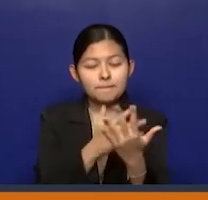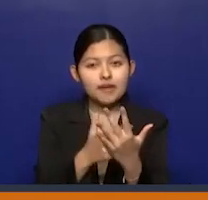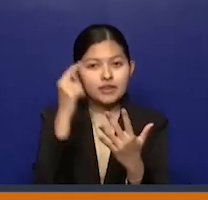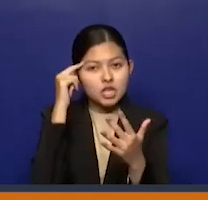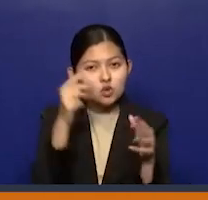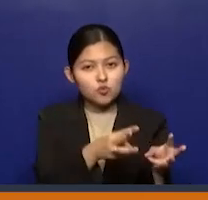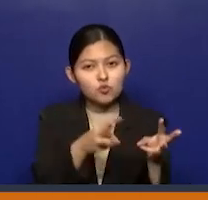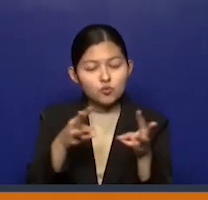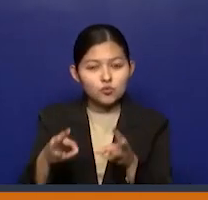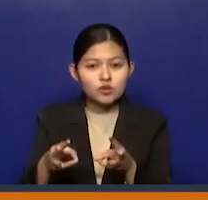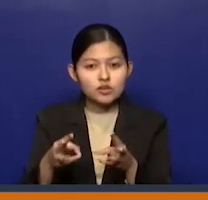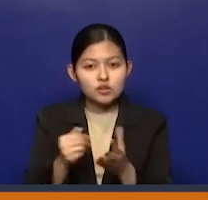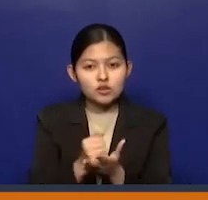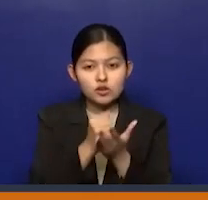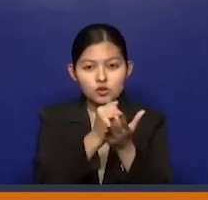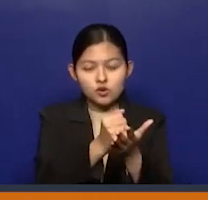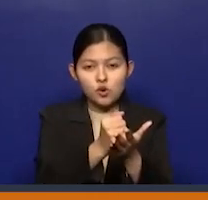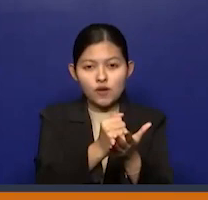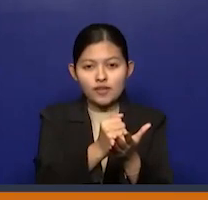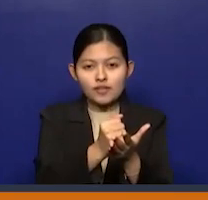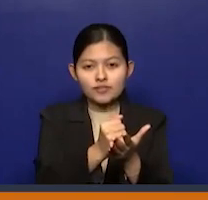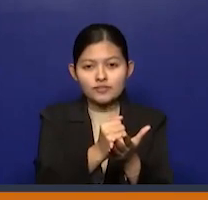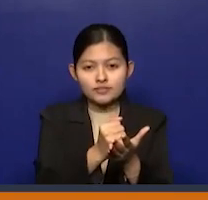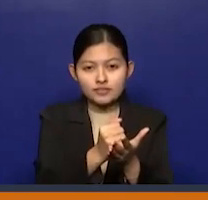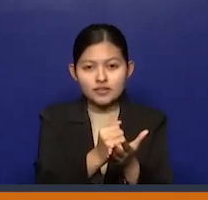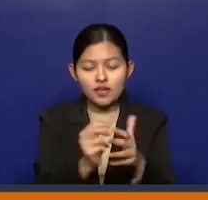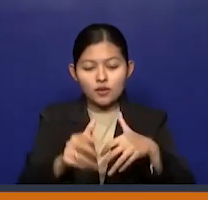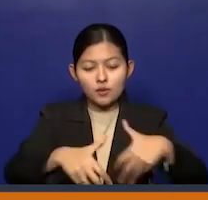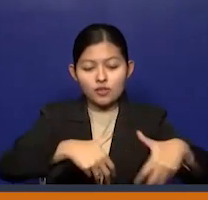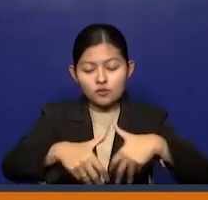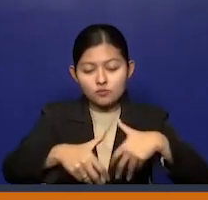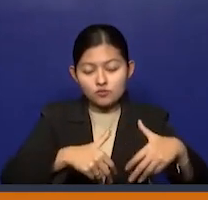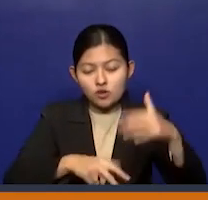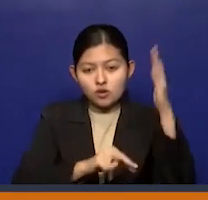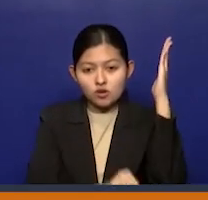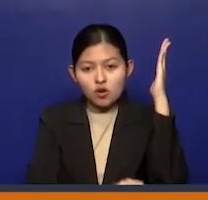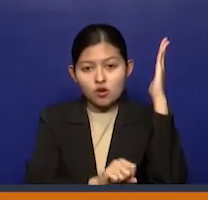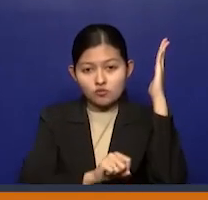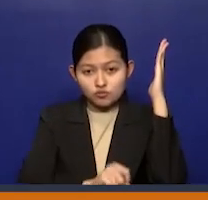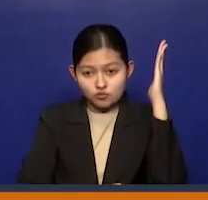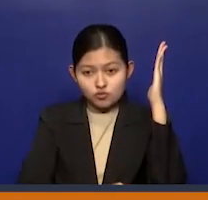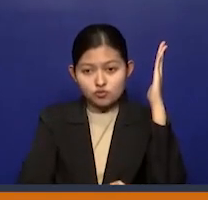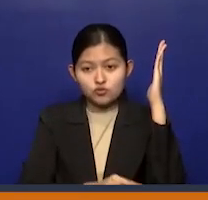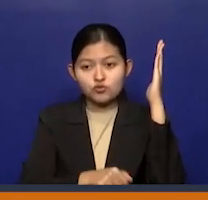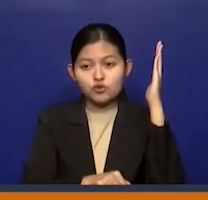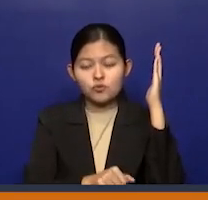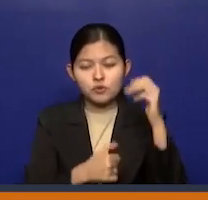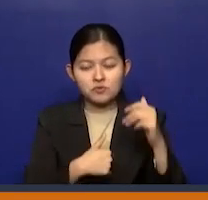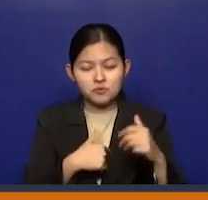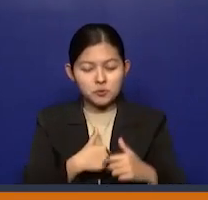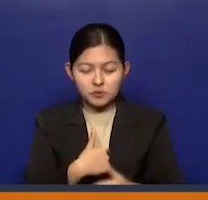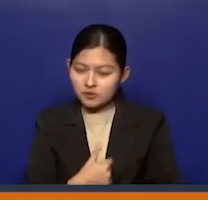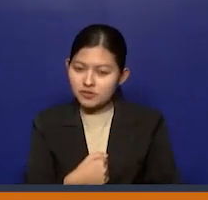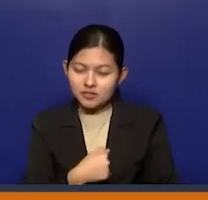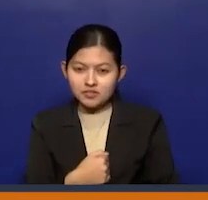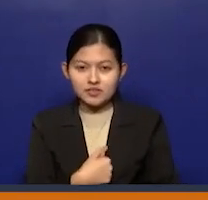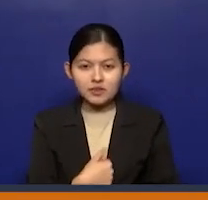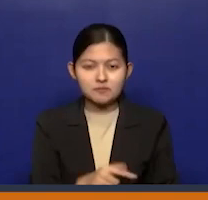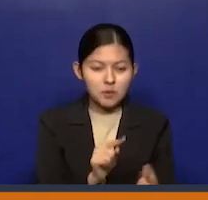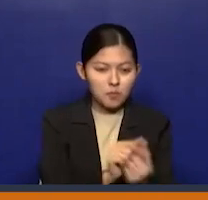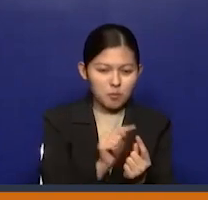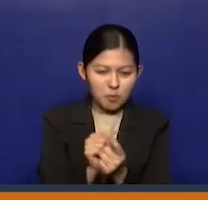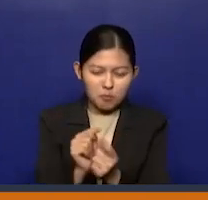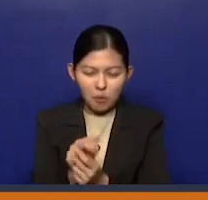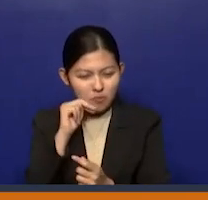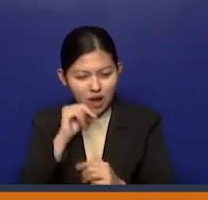ไรที่จะมาทำให้พี่น้องประชาชนที่อยู่ในนครศรีธรรมราชมีความมั่นแม้ว่าเขาจะไม่ต้องมาประสบกับ